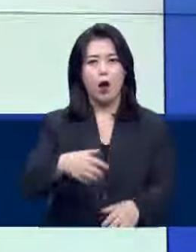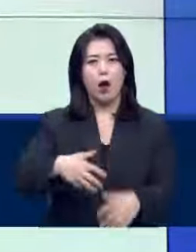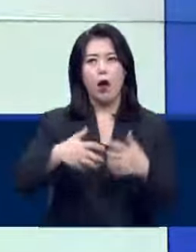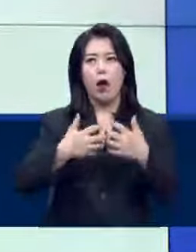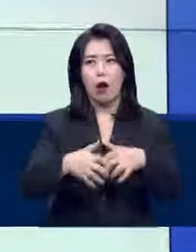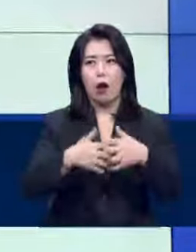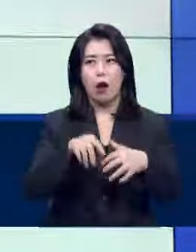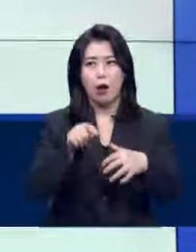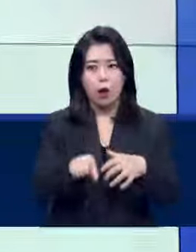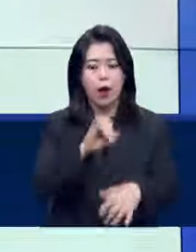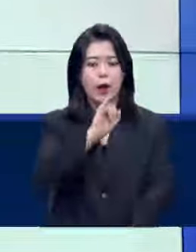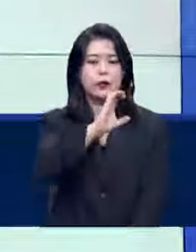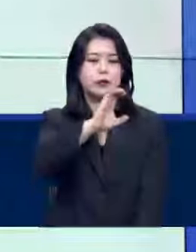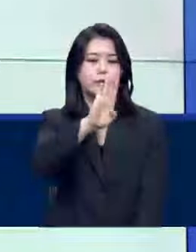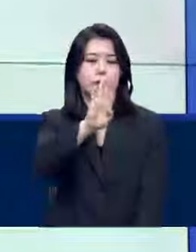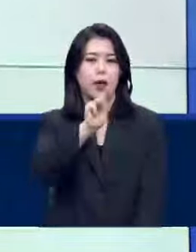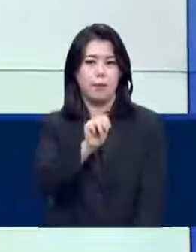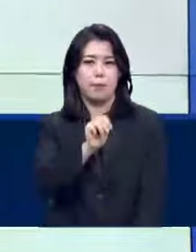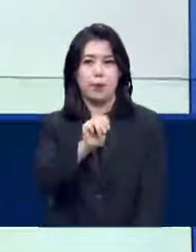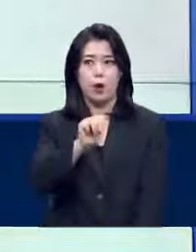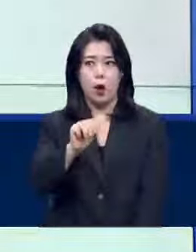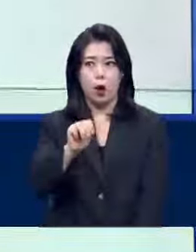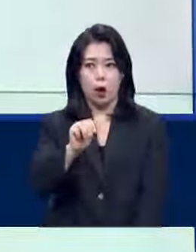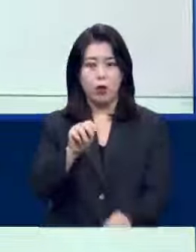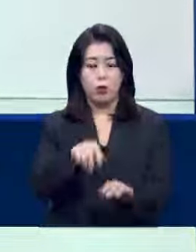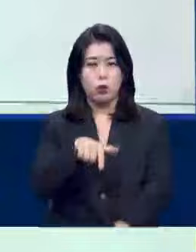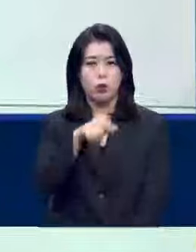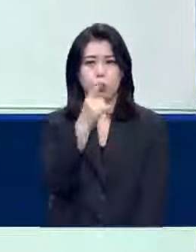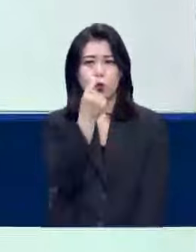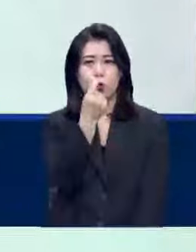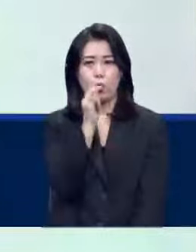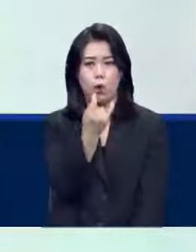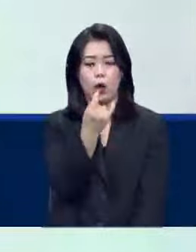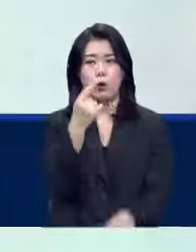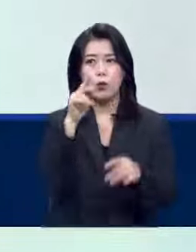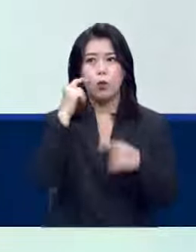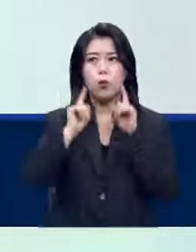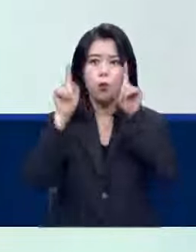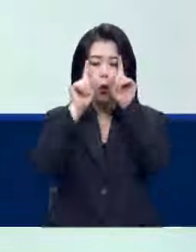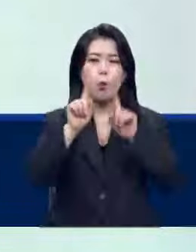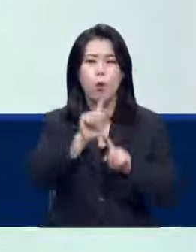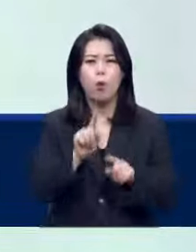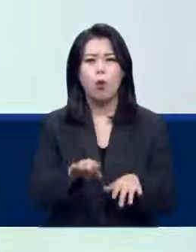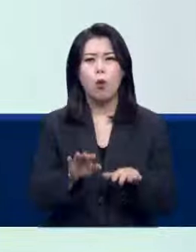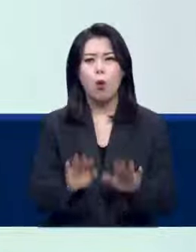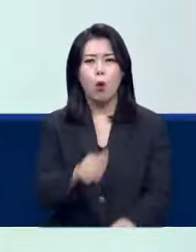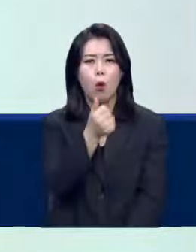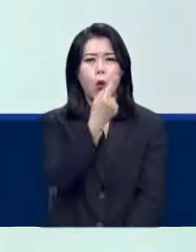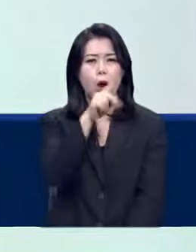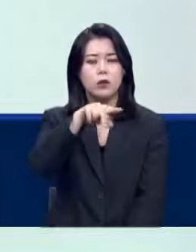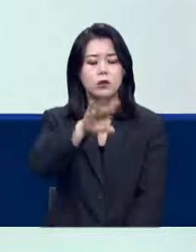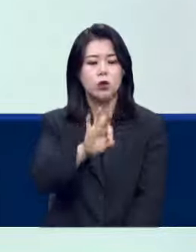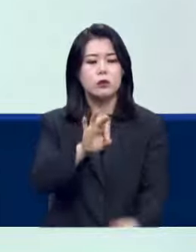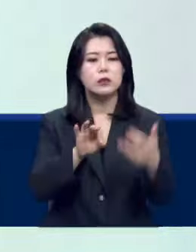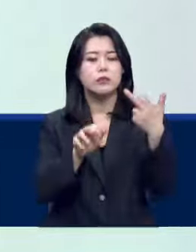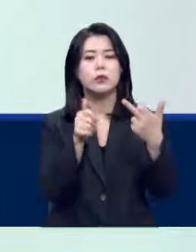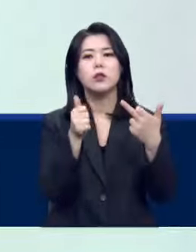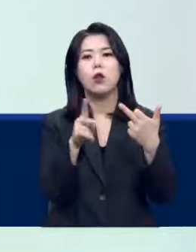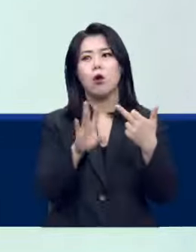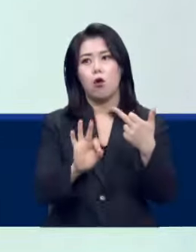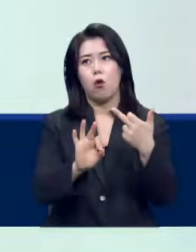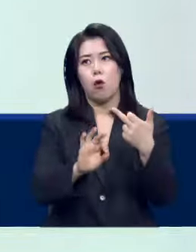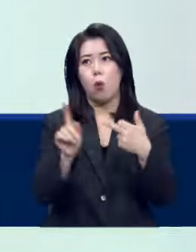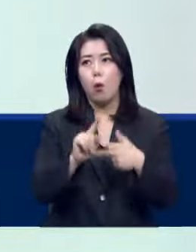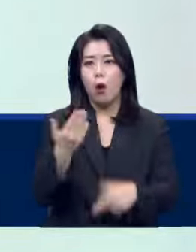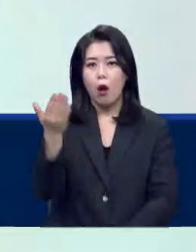다 보통 저희가 괴물이라고 얘기를 한게 화성시 치형을 좀 얘기를 합니다 근데 그 당시 그때 거보다 더 세진 고체